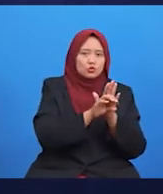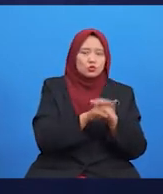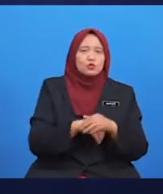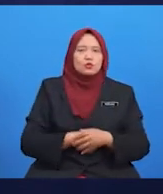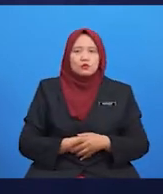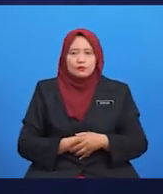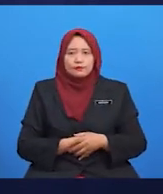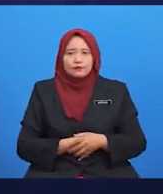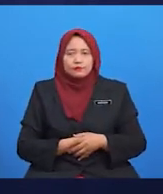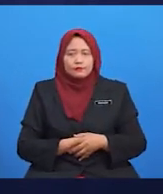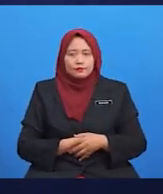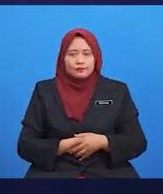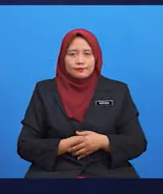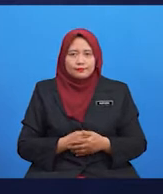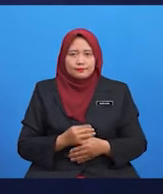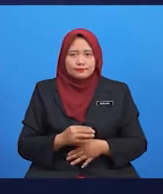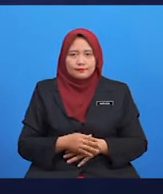fakta, dan huraian.